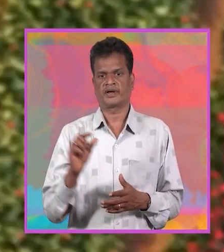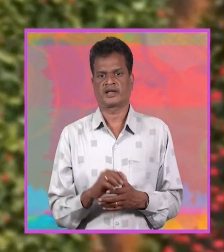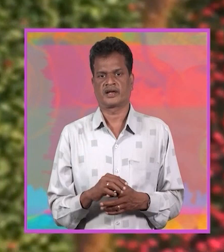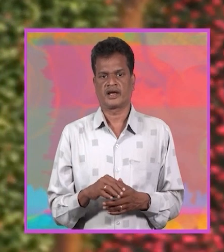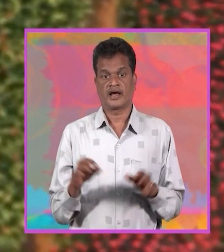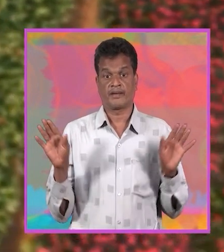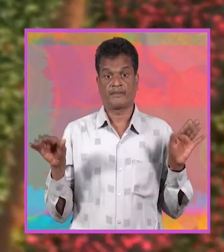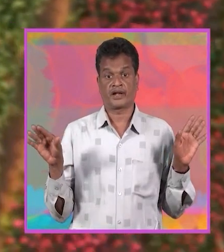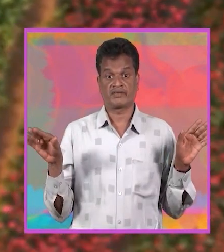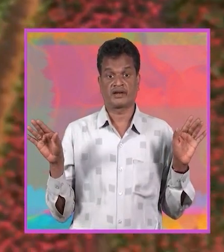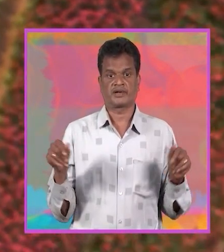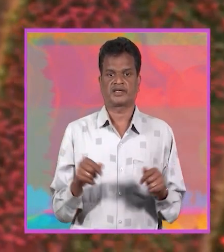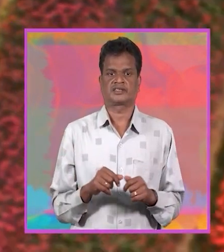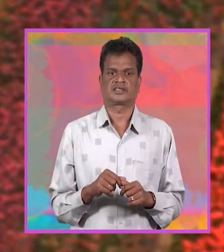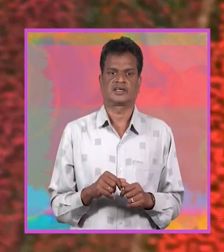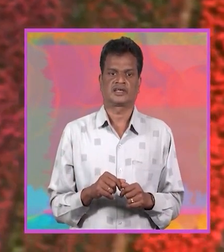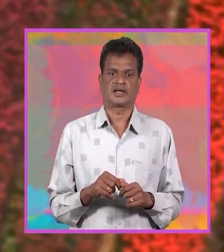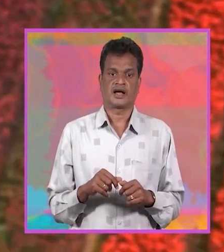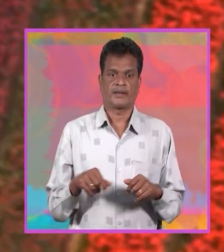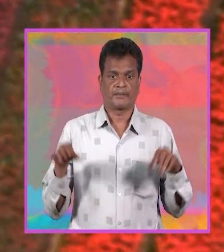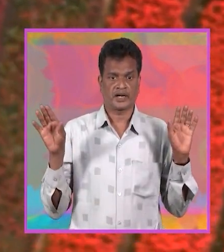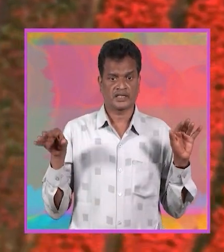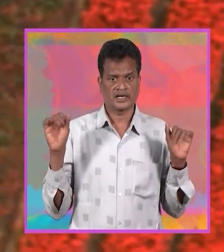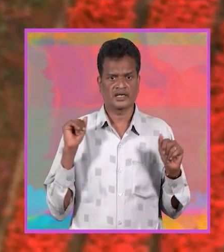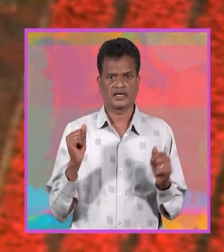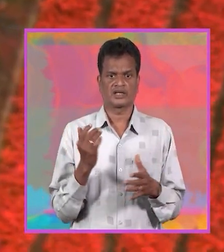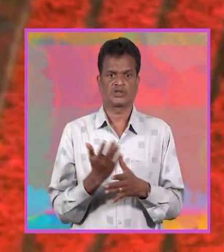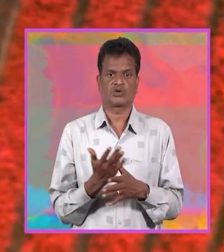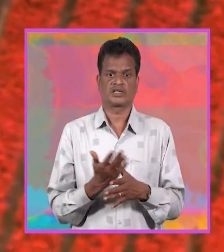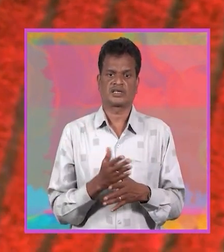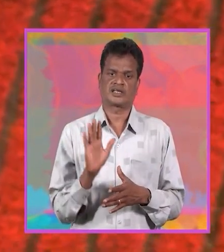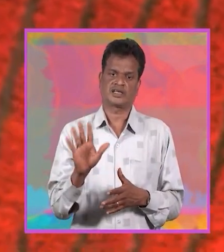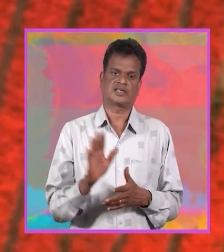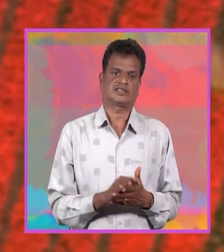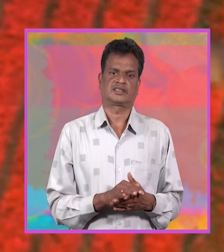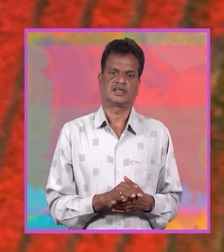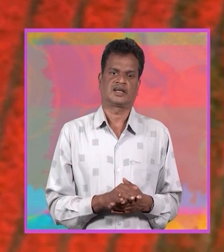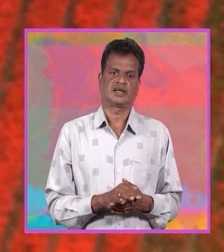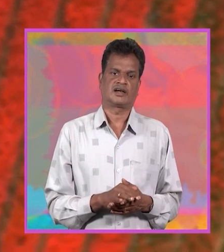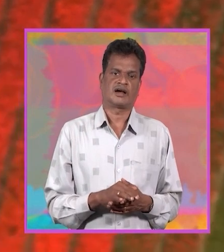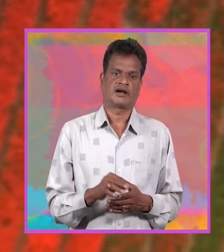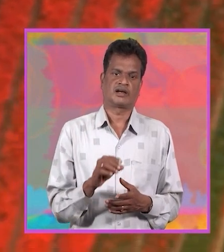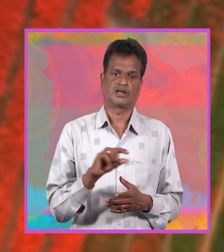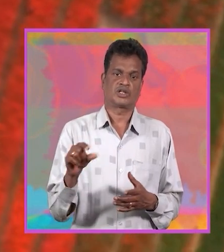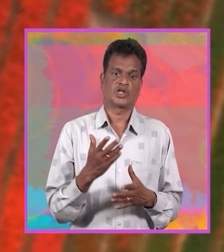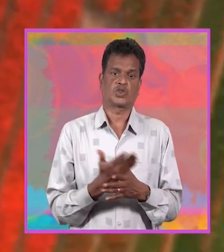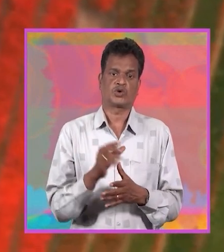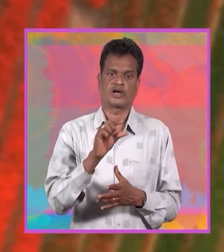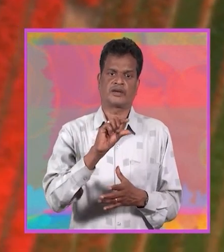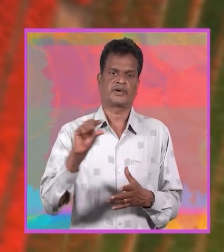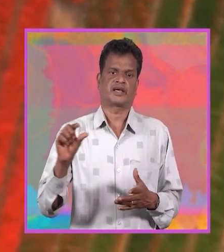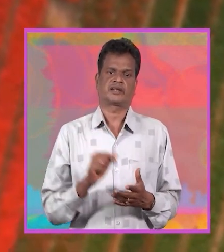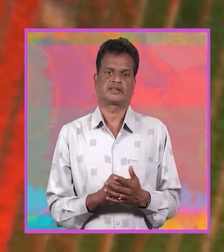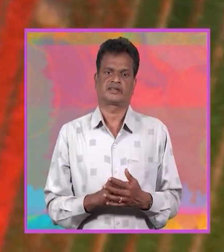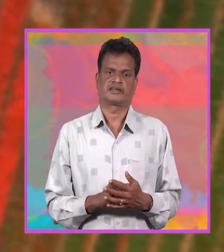பறந்து கொண்டிருக்கிறது. பறத்தல் என்ற தொழிலானது நடைபெற்று கொண்டிருக்கிறது. அதனால் இதுவும் தொழில் பெயர்